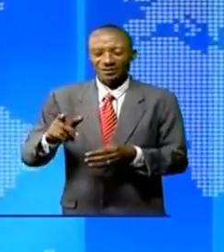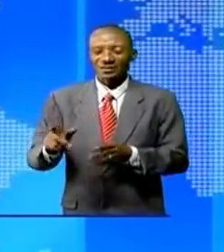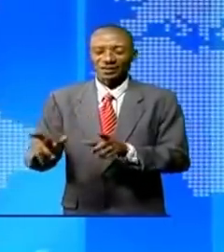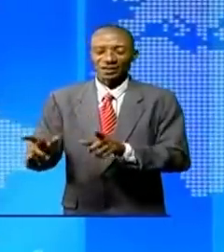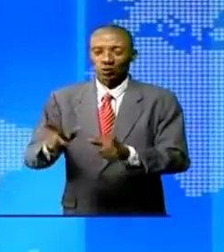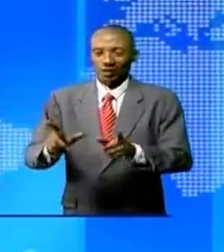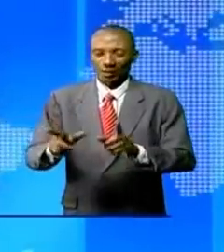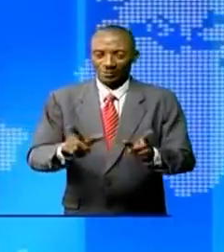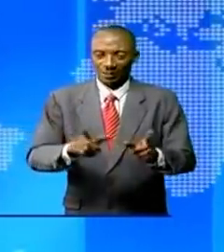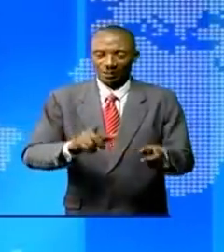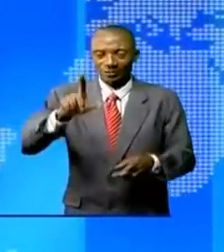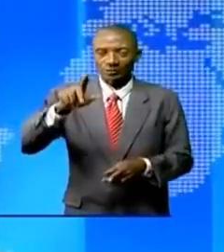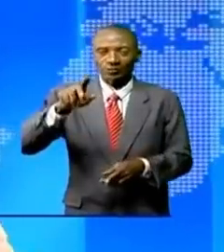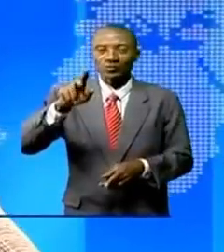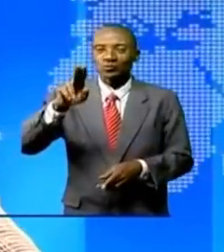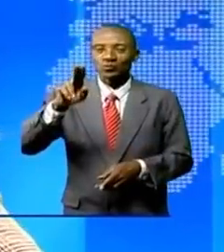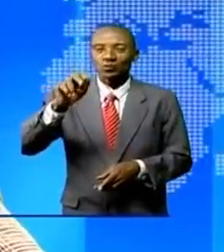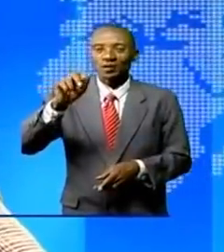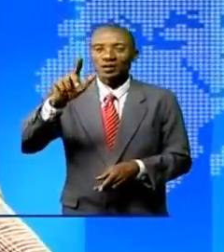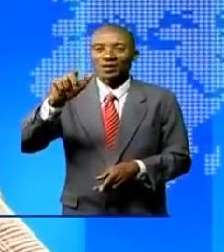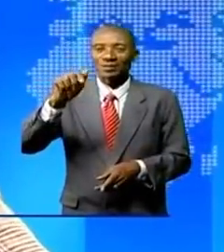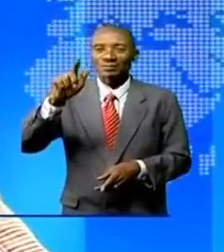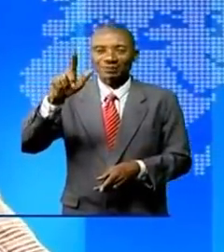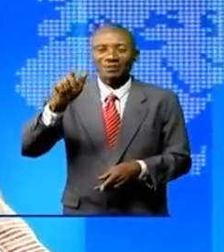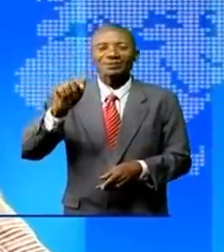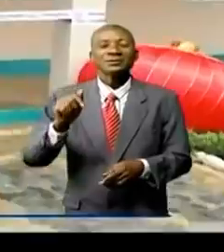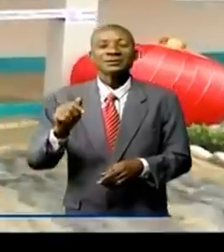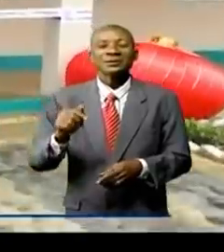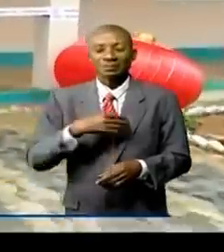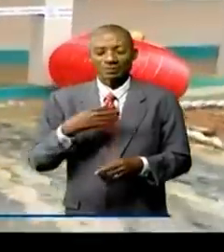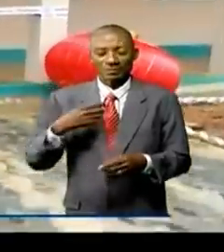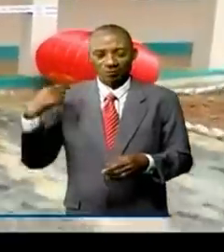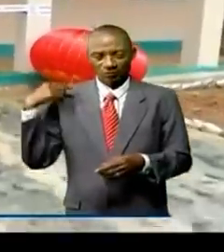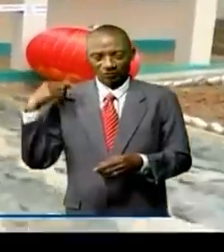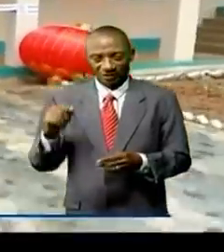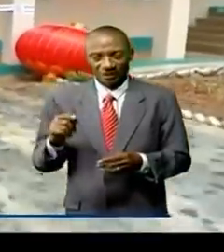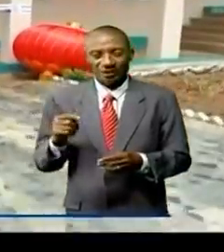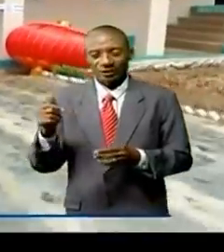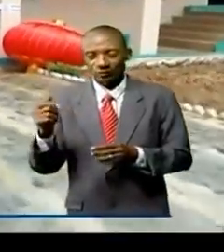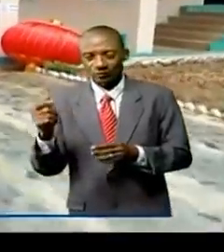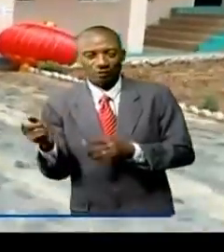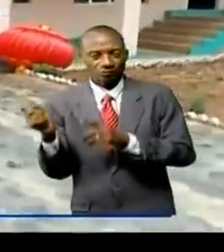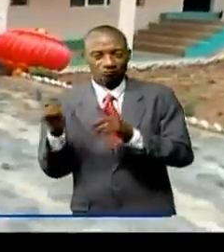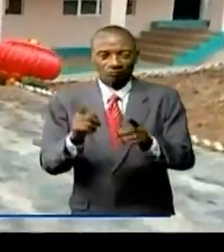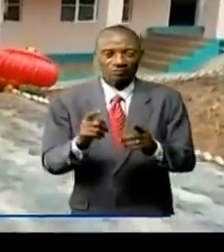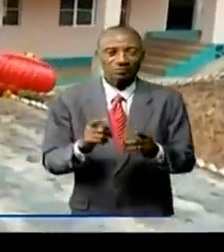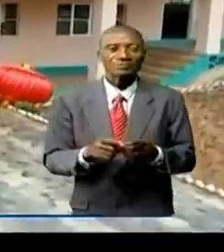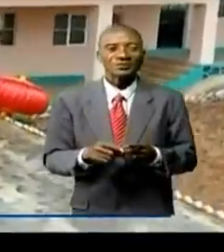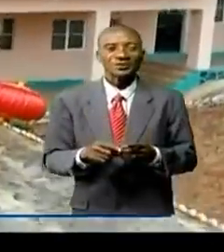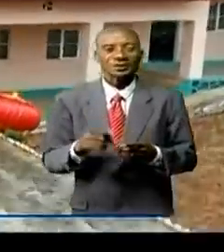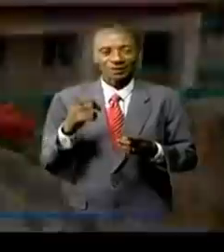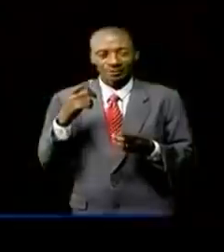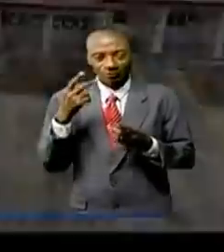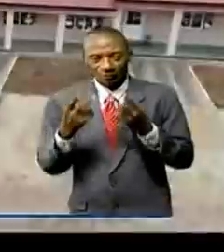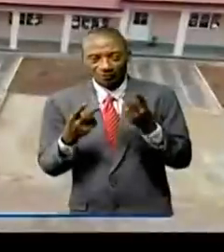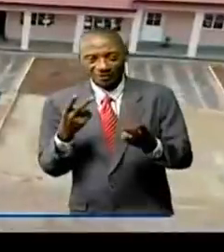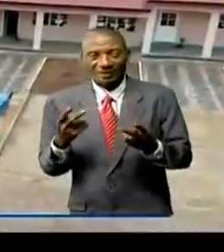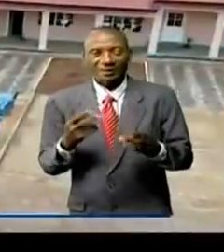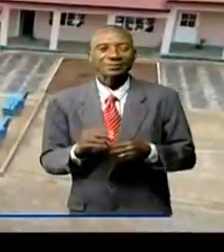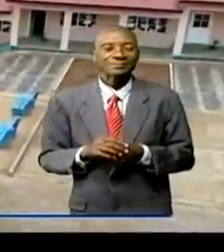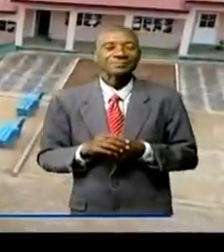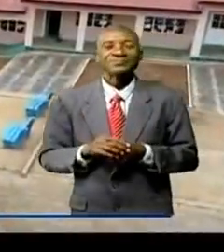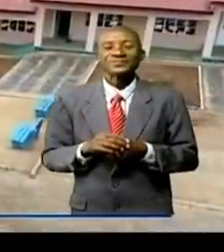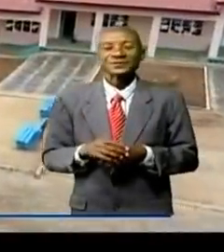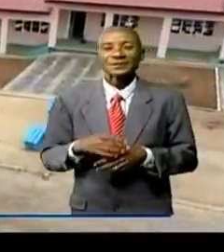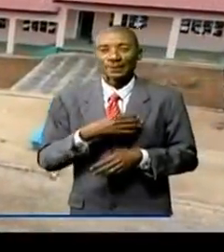l'inauguration de ces infrastructures de base. Regardez. Le Fonds social communautaire de TIFM n'a pas dérogé à sa mission d'accompagner